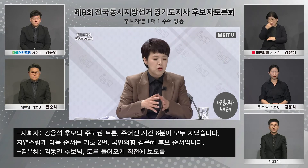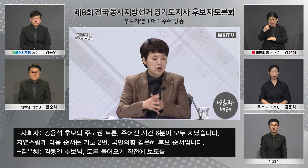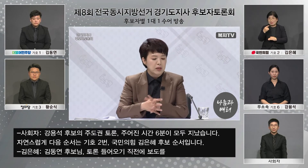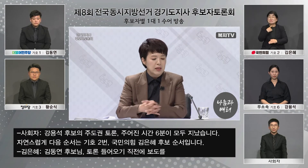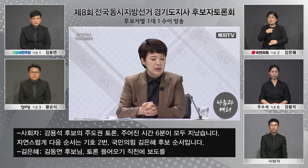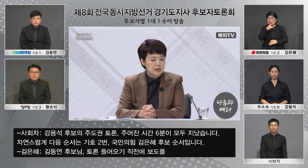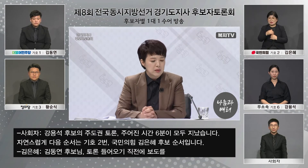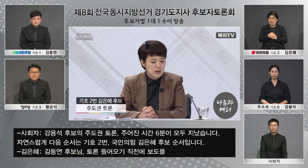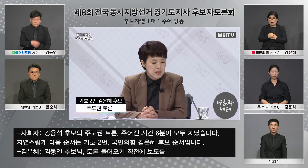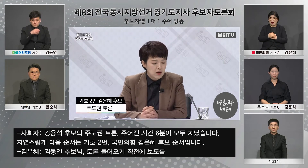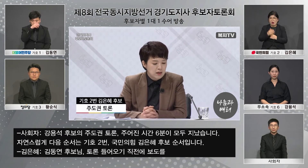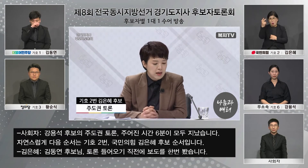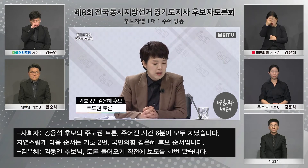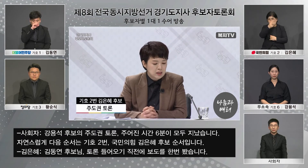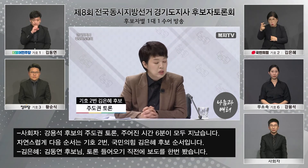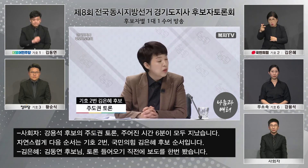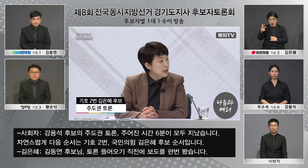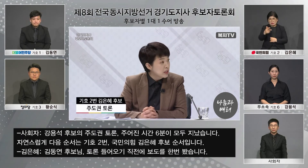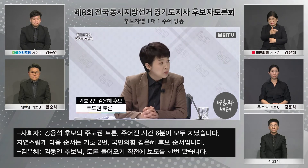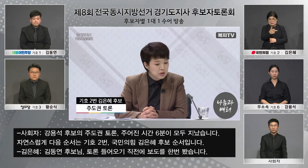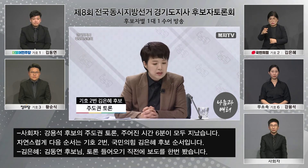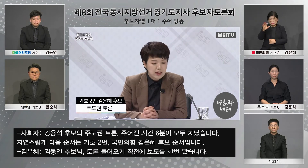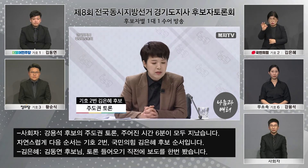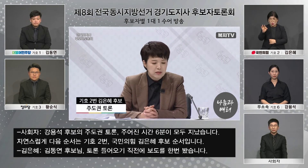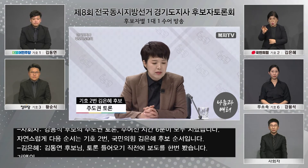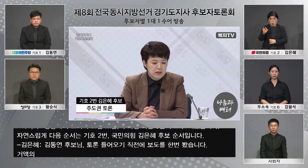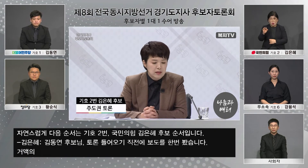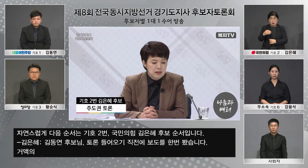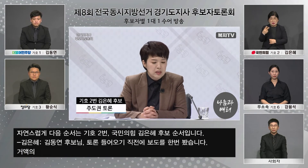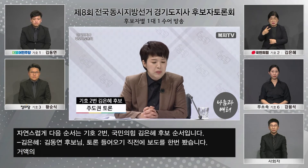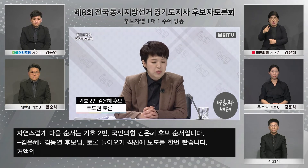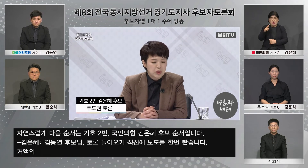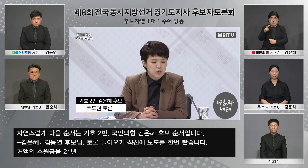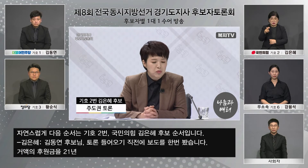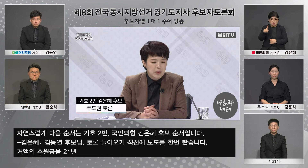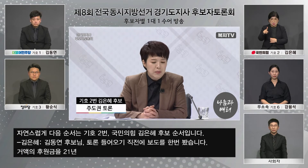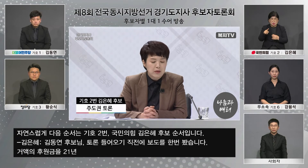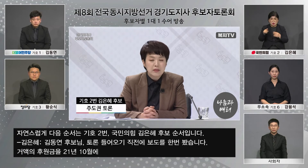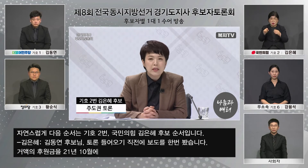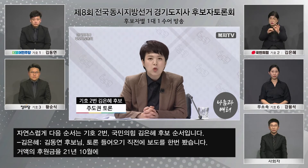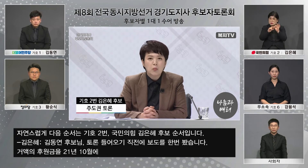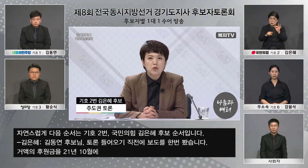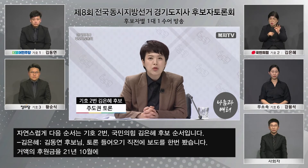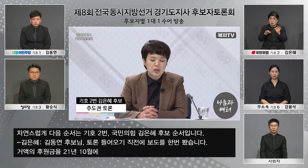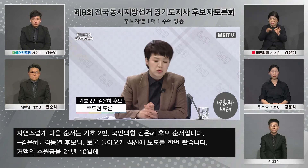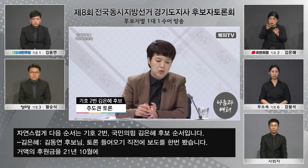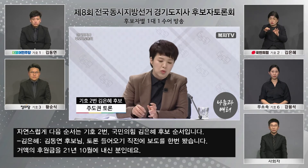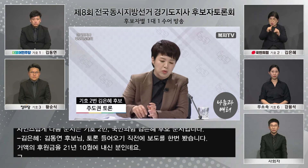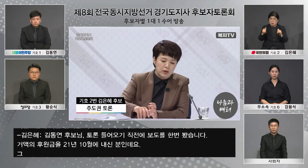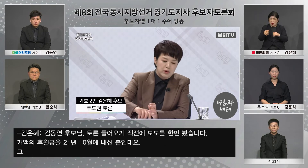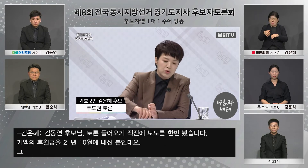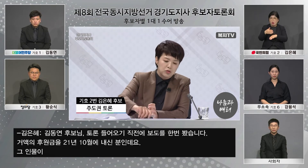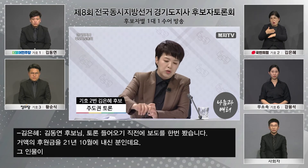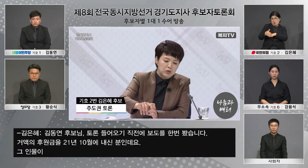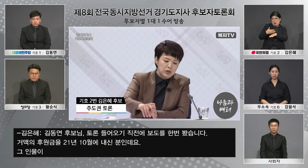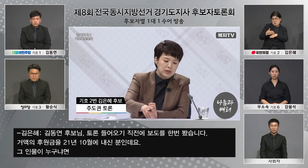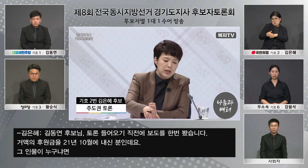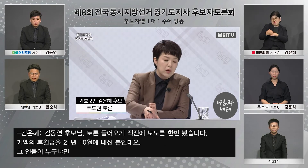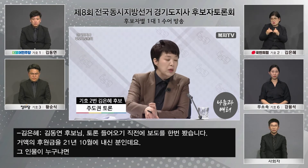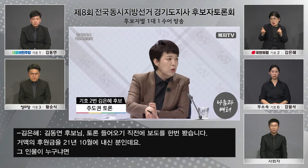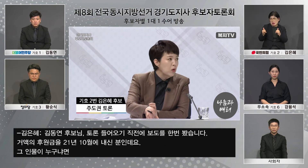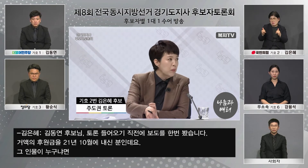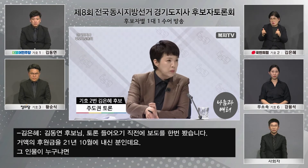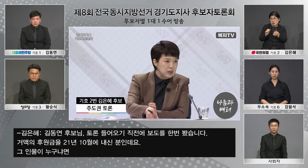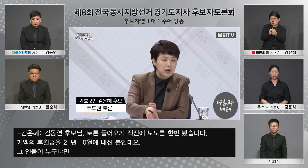거액의 후원금을 21년에 10월에 내신 분인데요. 그 인물이 누구냐면 이제 조폭 출신으로 주가 조작